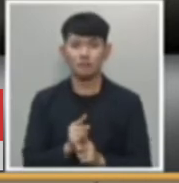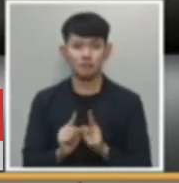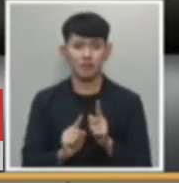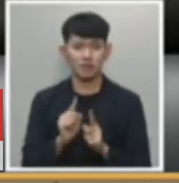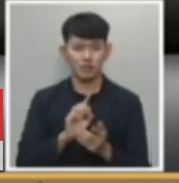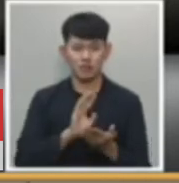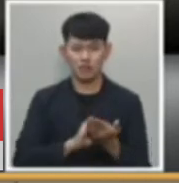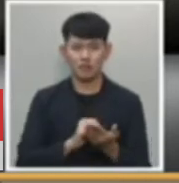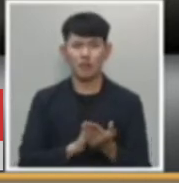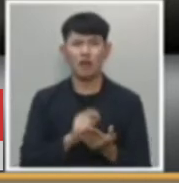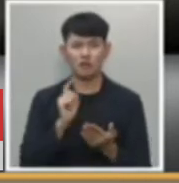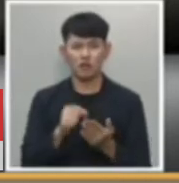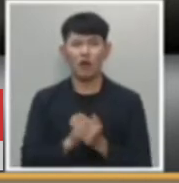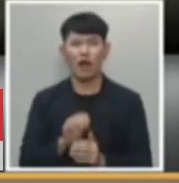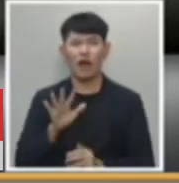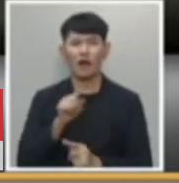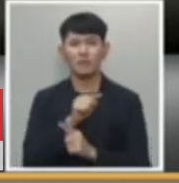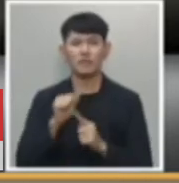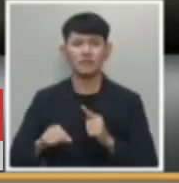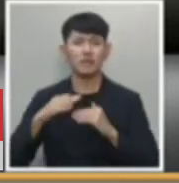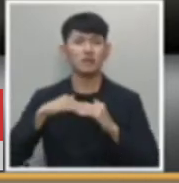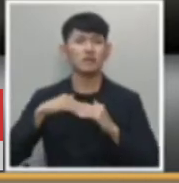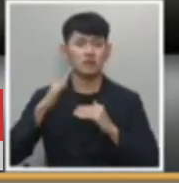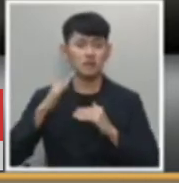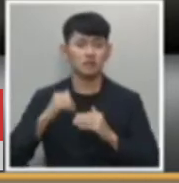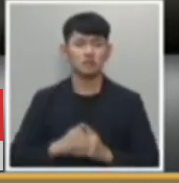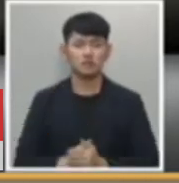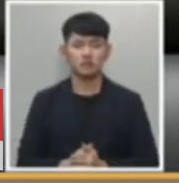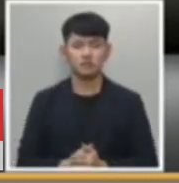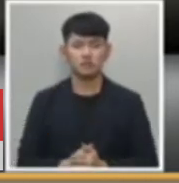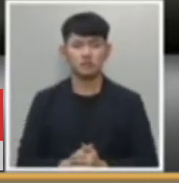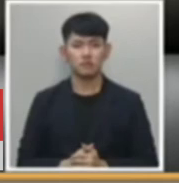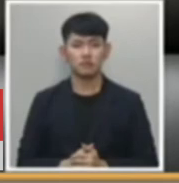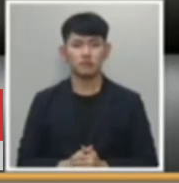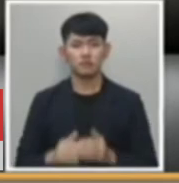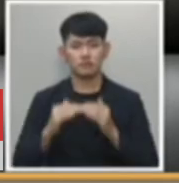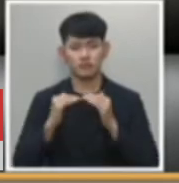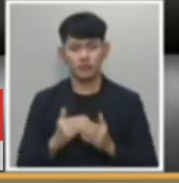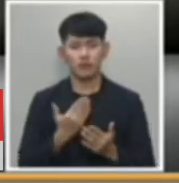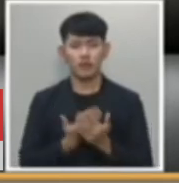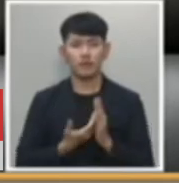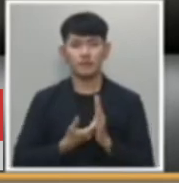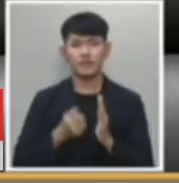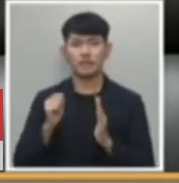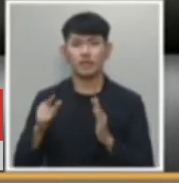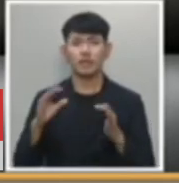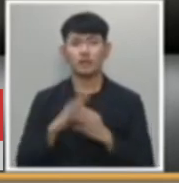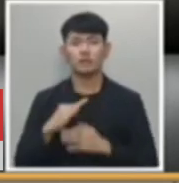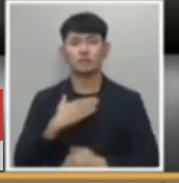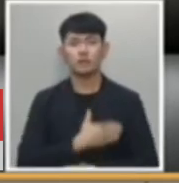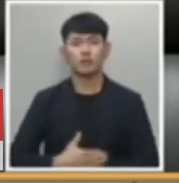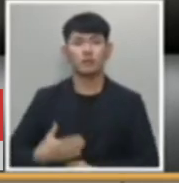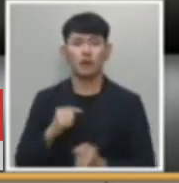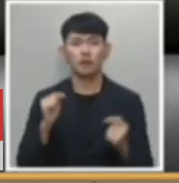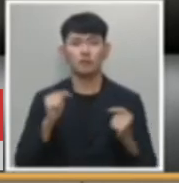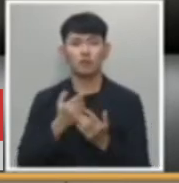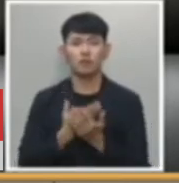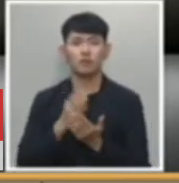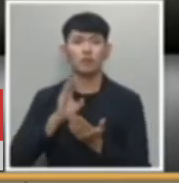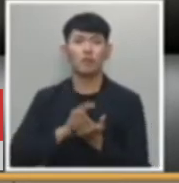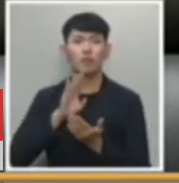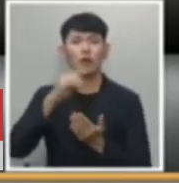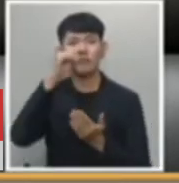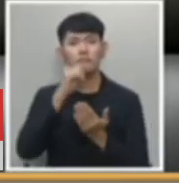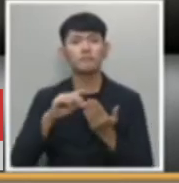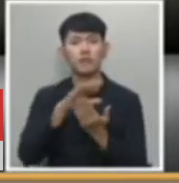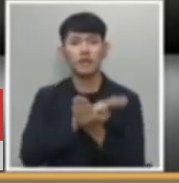จะไม่น้อยกว่า 5% นะครับอีกตัวหนึ่งนะครับคือเรียกว่าค่าใช้จ่ายสุขภาพต่องบประมาณของประเทศนะครับตอนนี้